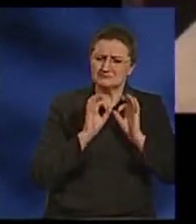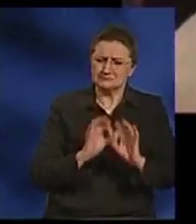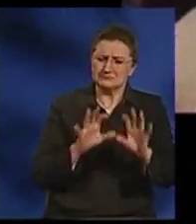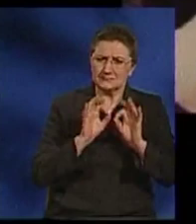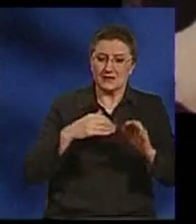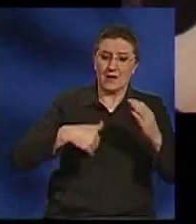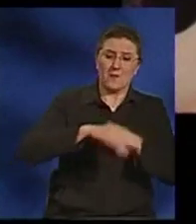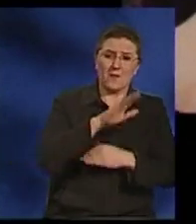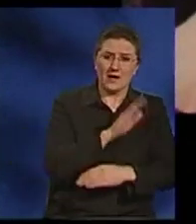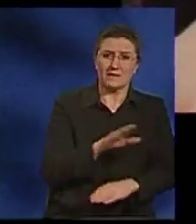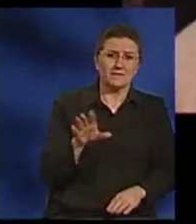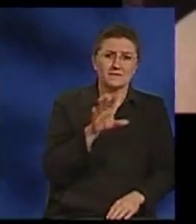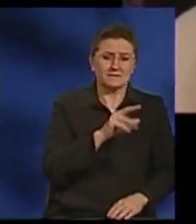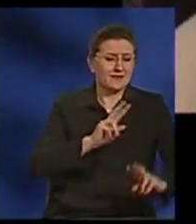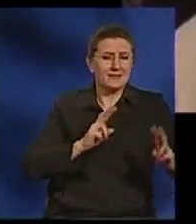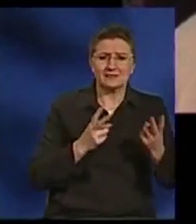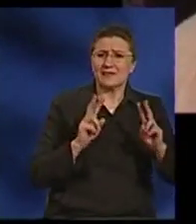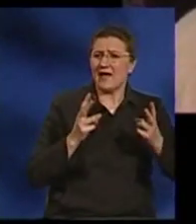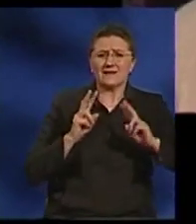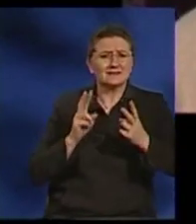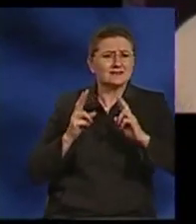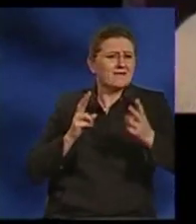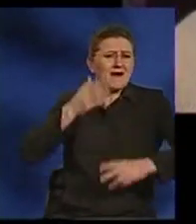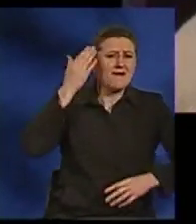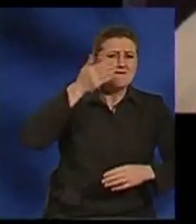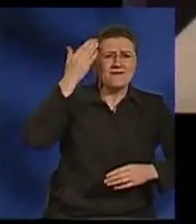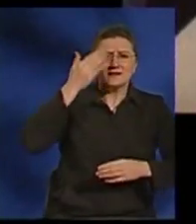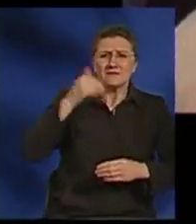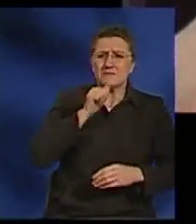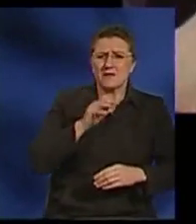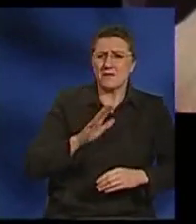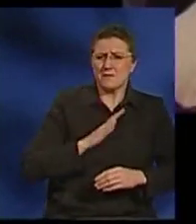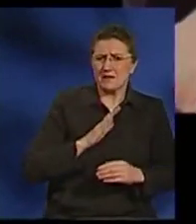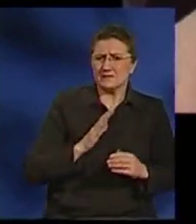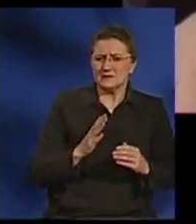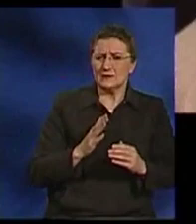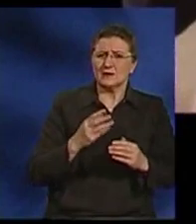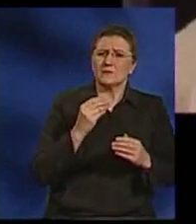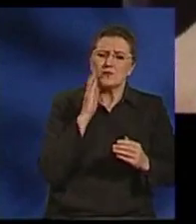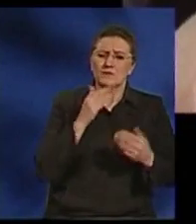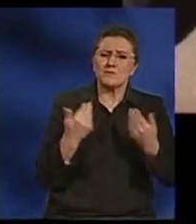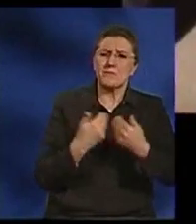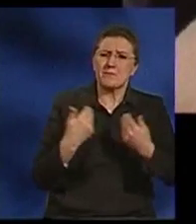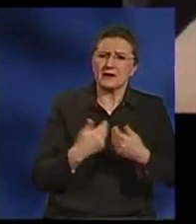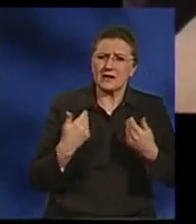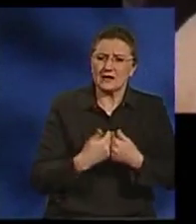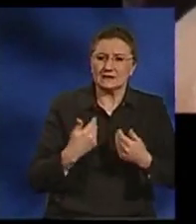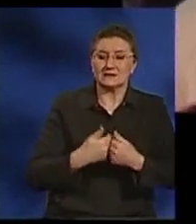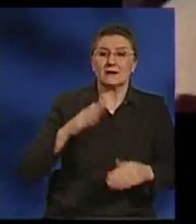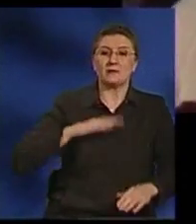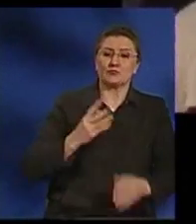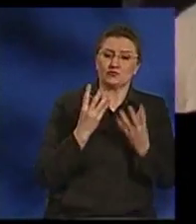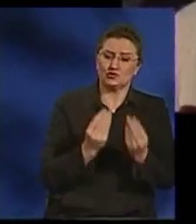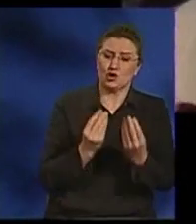Когда я уходил, они танцевали прямо на улицах. Скоро они будут просить эти корешки. А потом